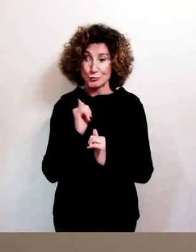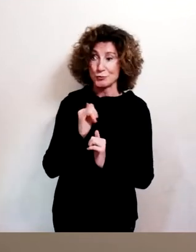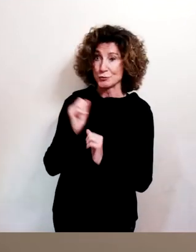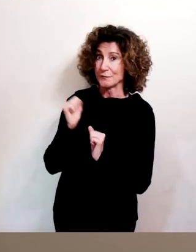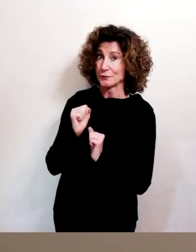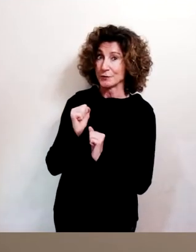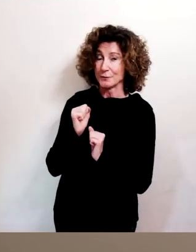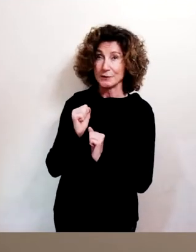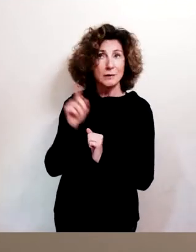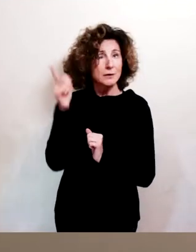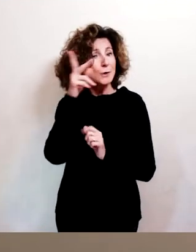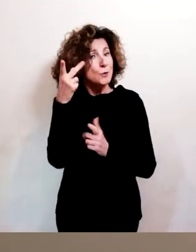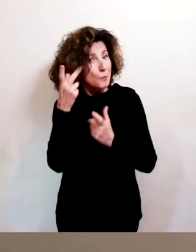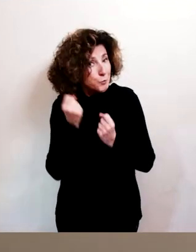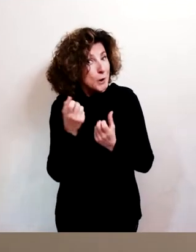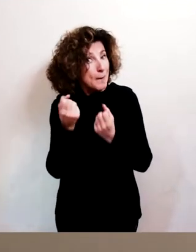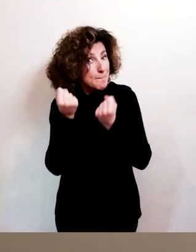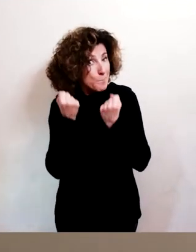fondamentale